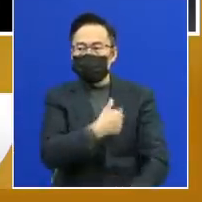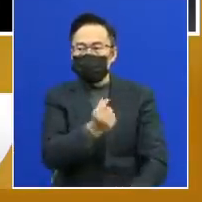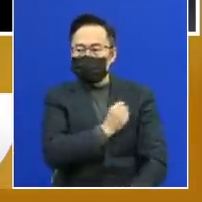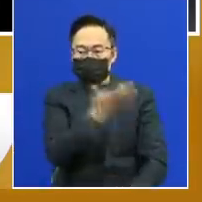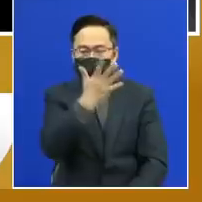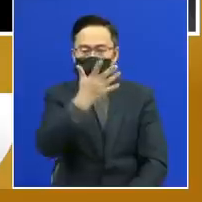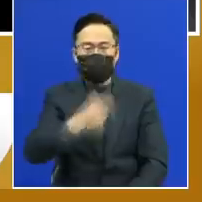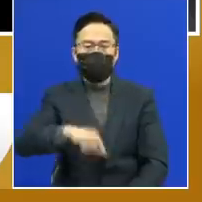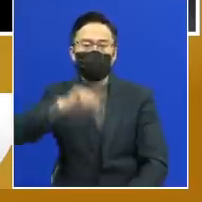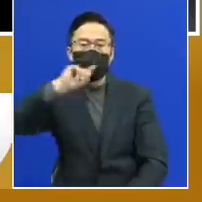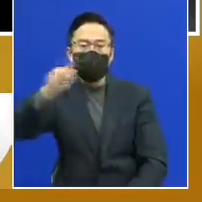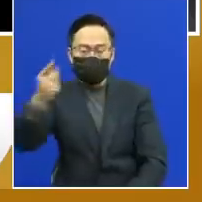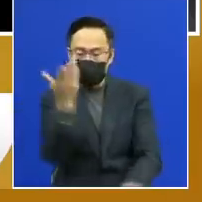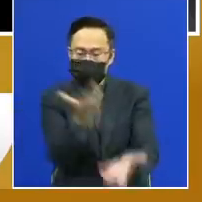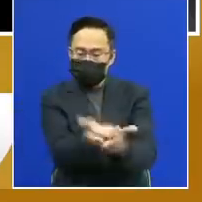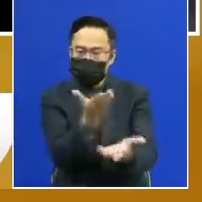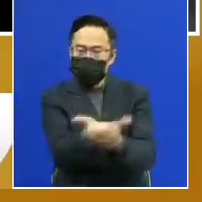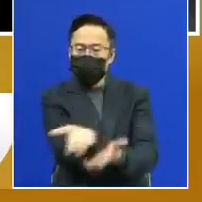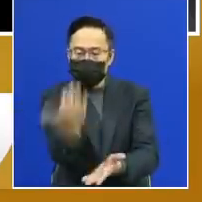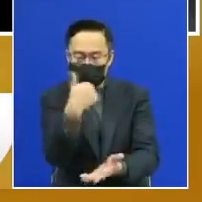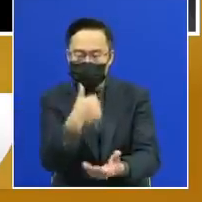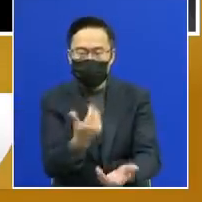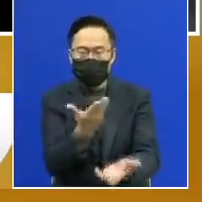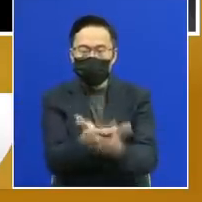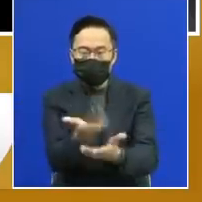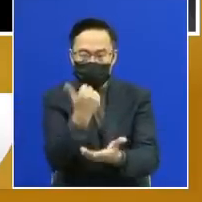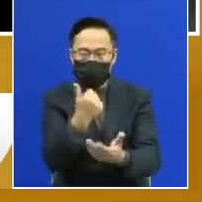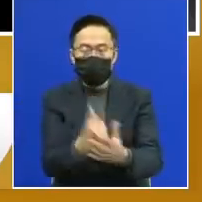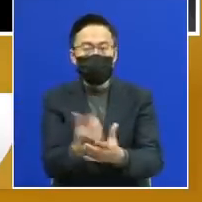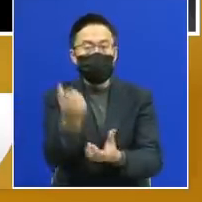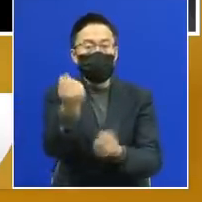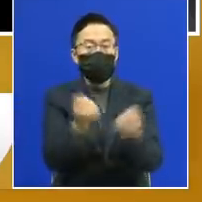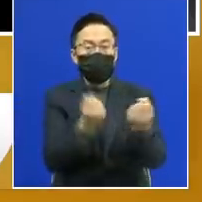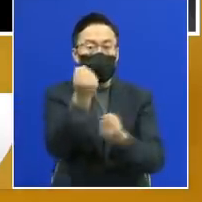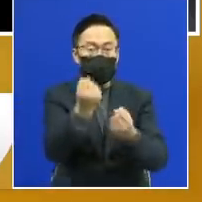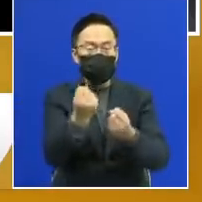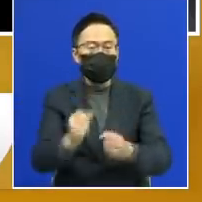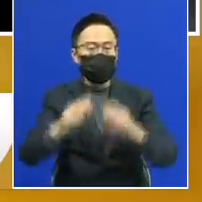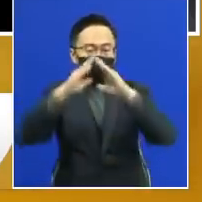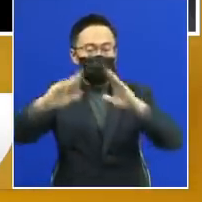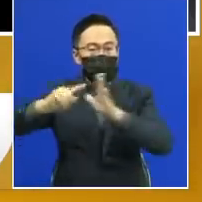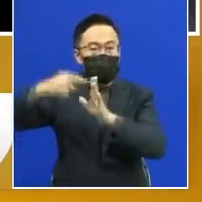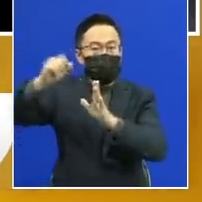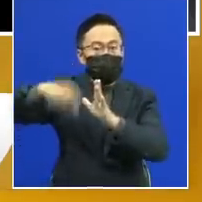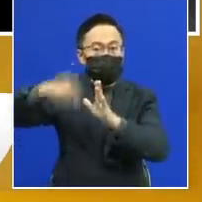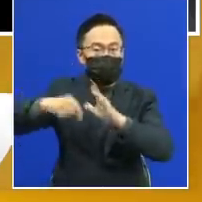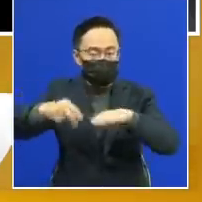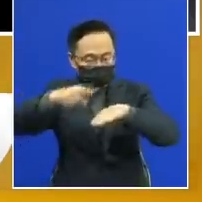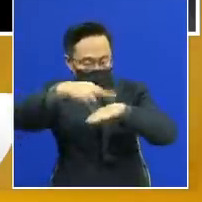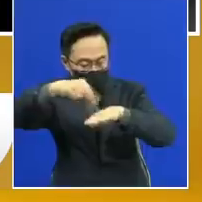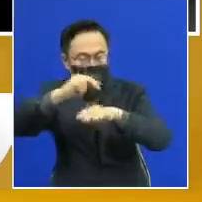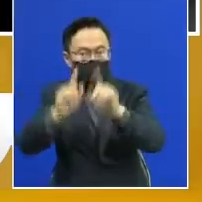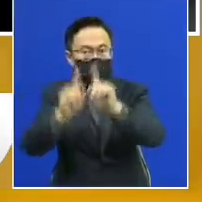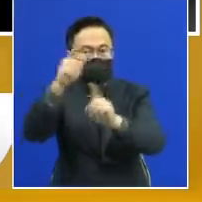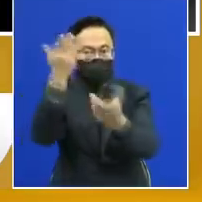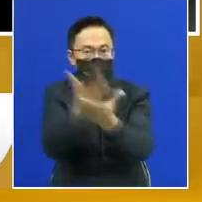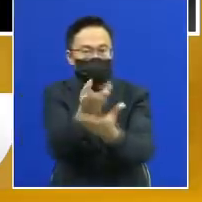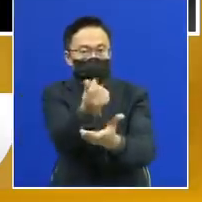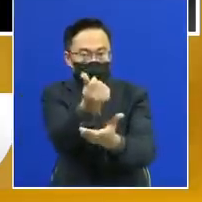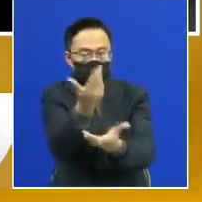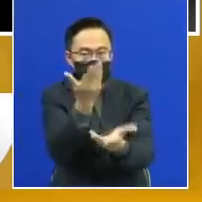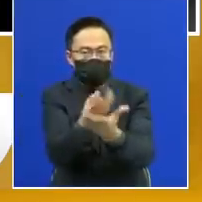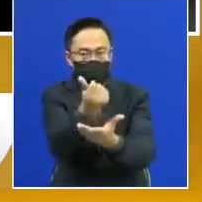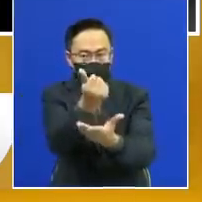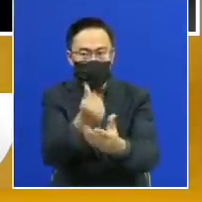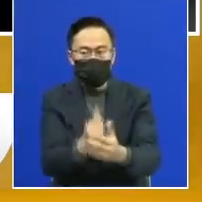กค่าเสียหายที่แรกพี่ก็เอารถไปประเมินราคายังไม่นำรถเข้าที่ร้านแล็บนะ